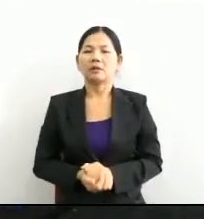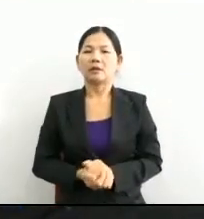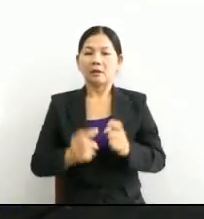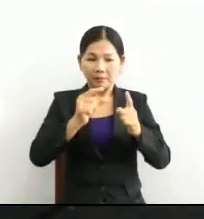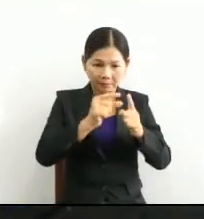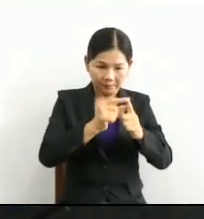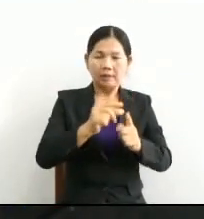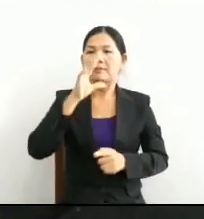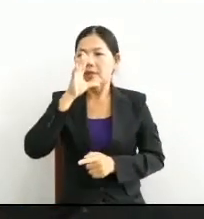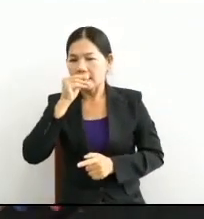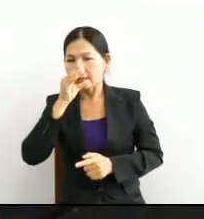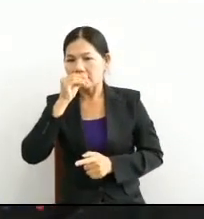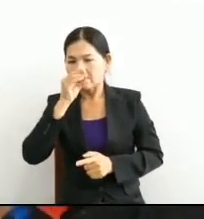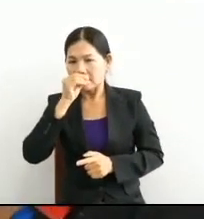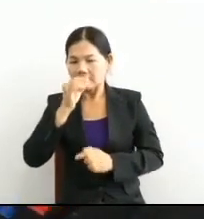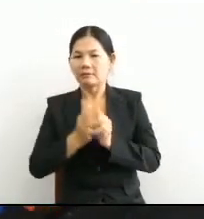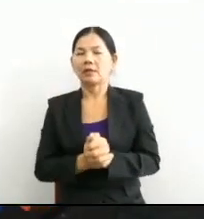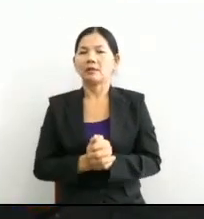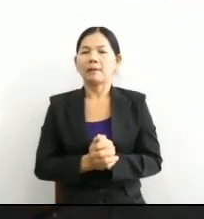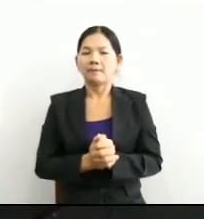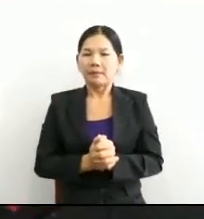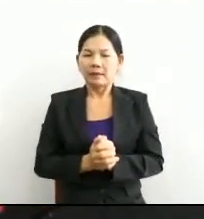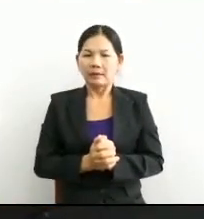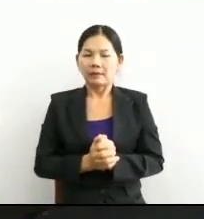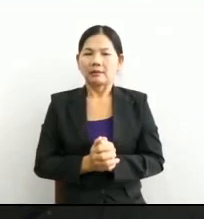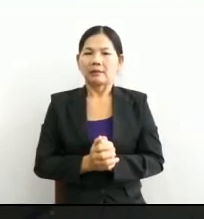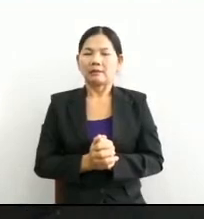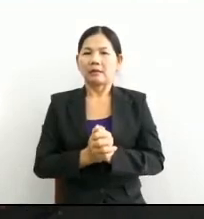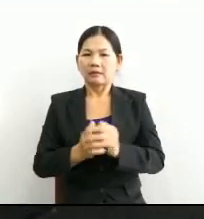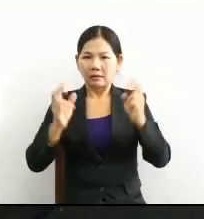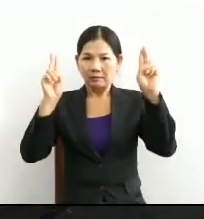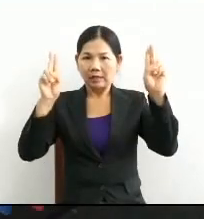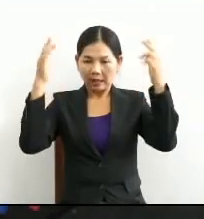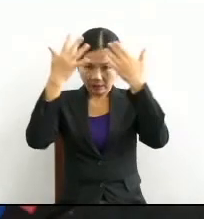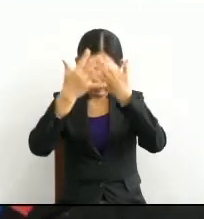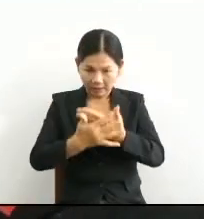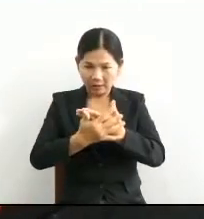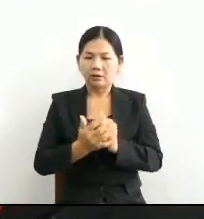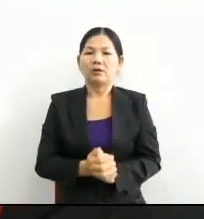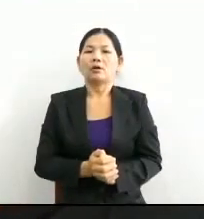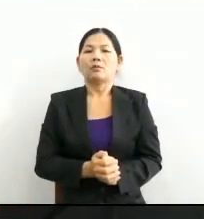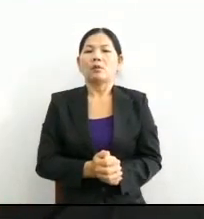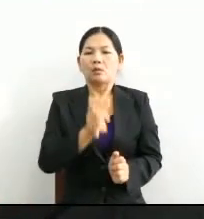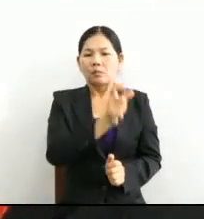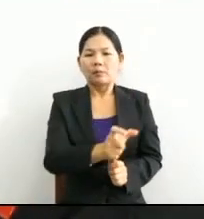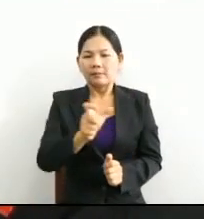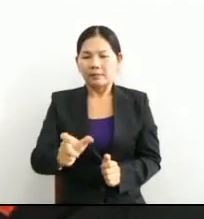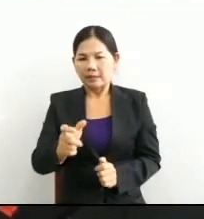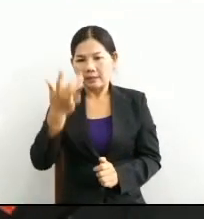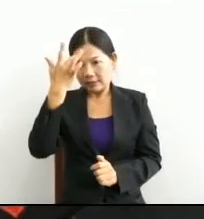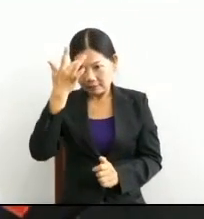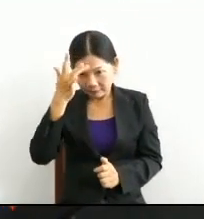bị rứ sầm đấy đài miến á cầm bằng to tài mùa nút